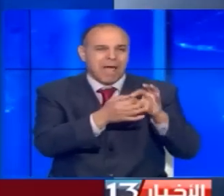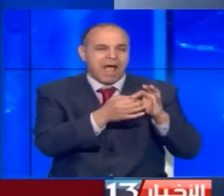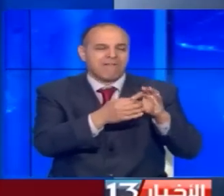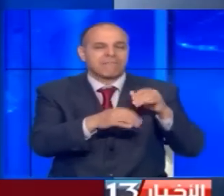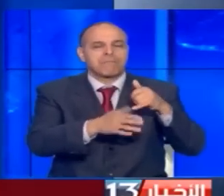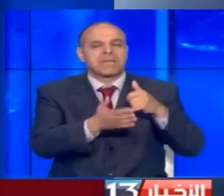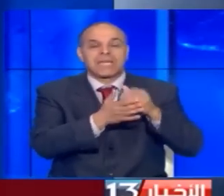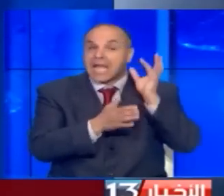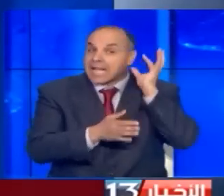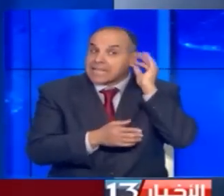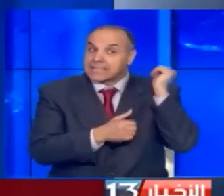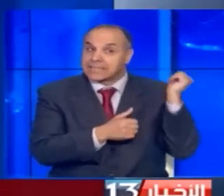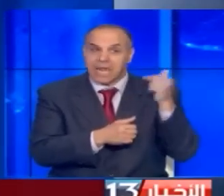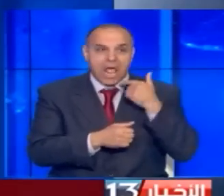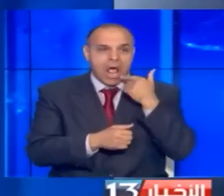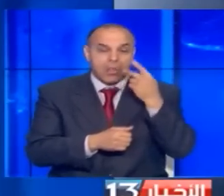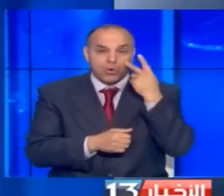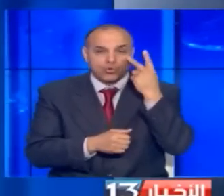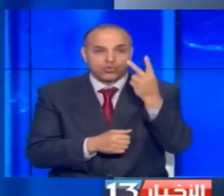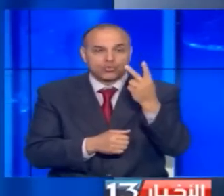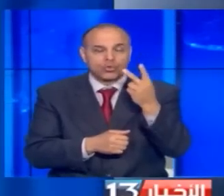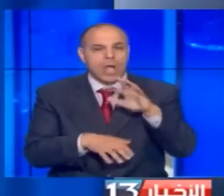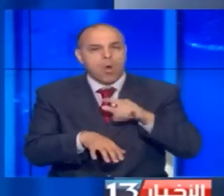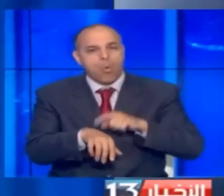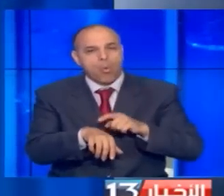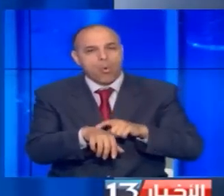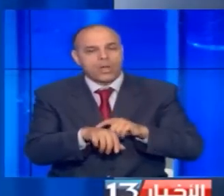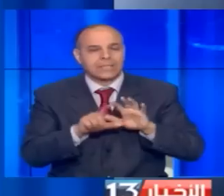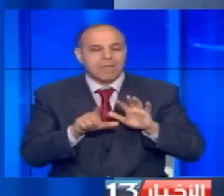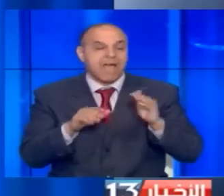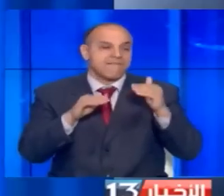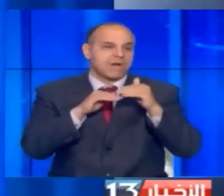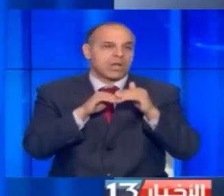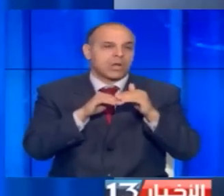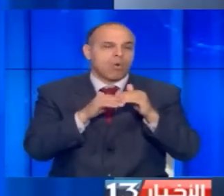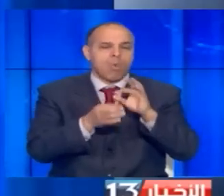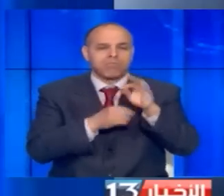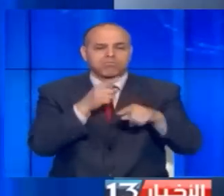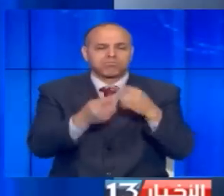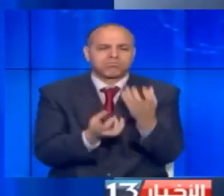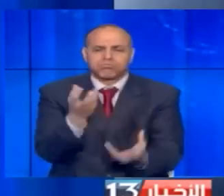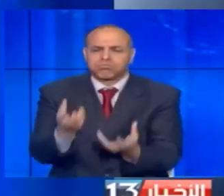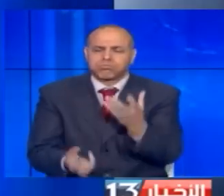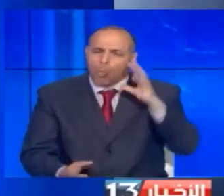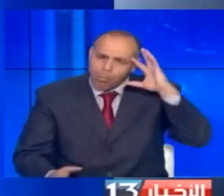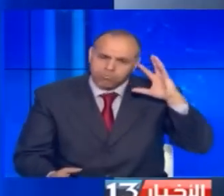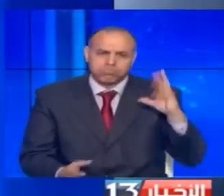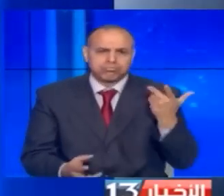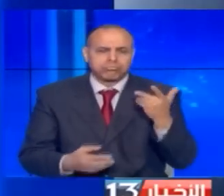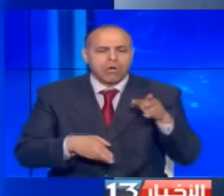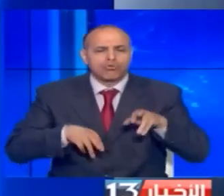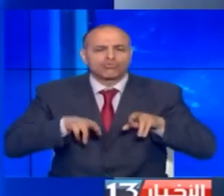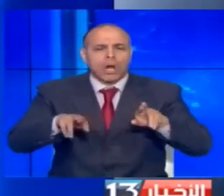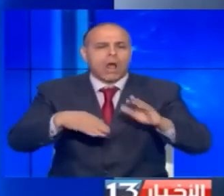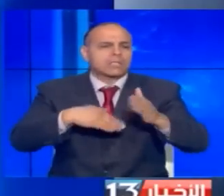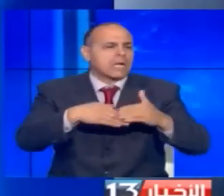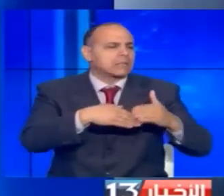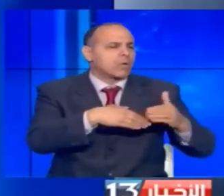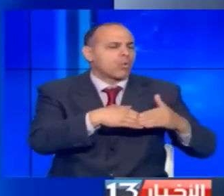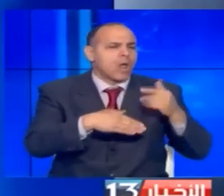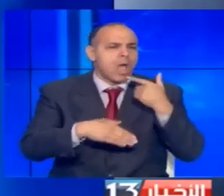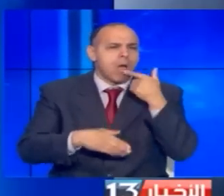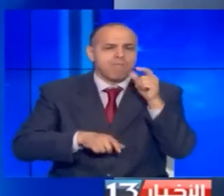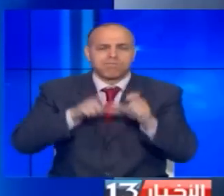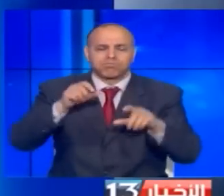مدينة القصرين بعد أن شهد مع حوالي الساعة 7 مساء حرقا للعجلات المطاطية وإغلاقا للمفترق من